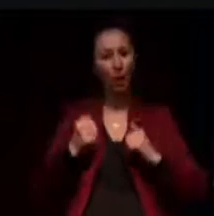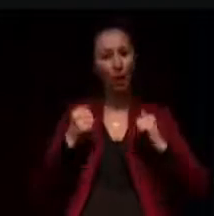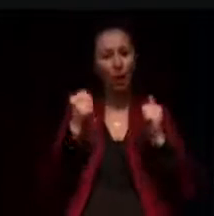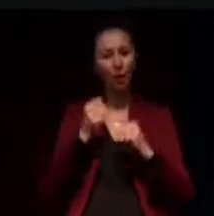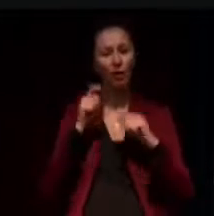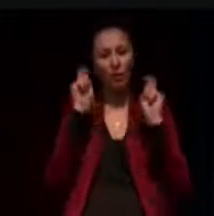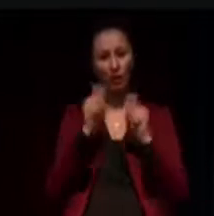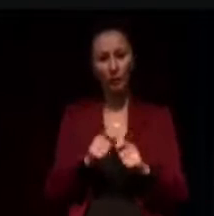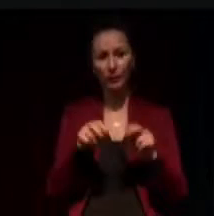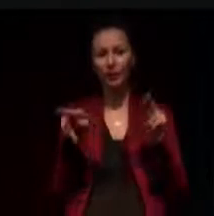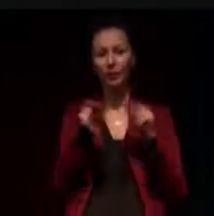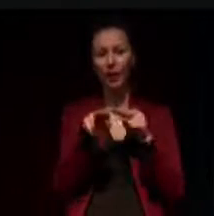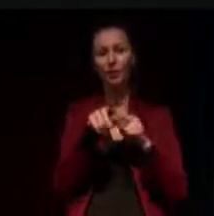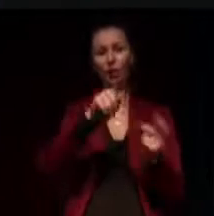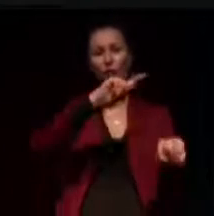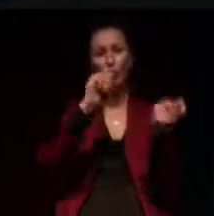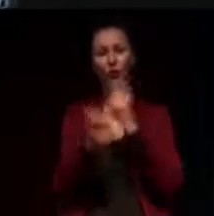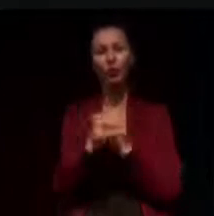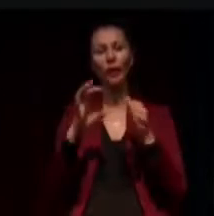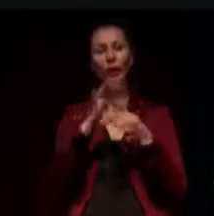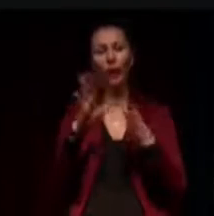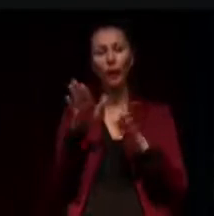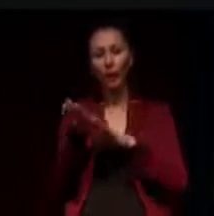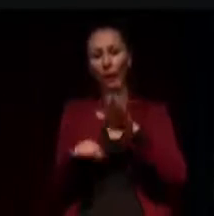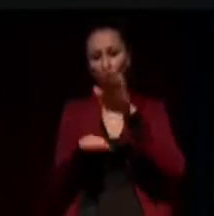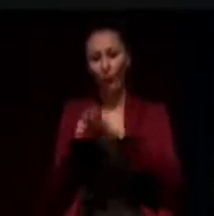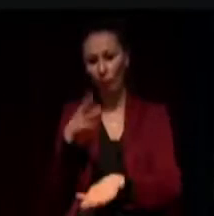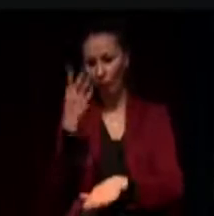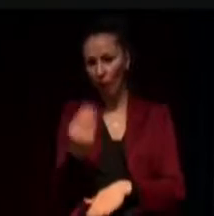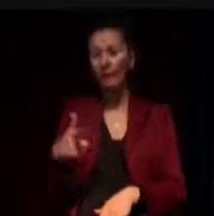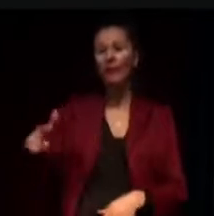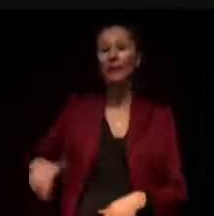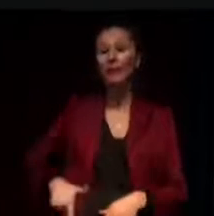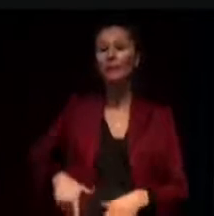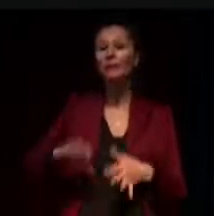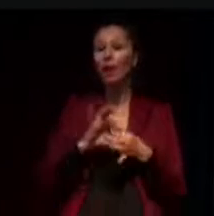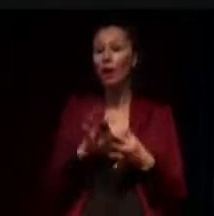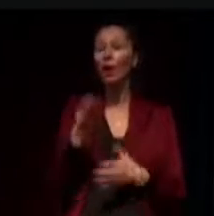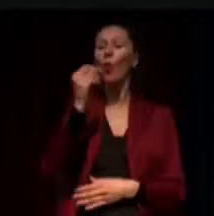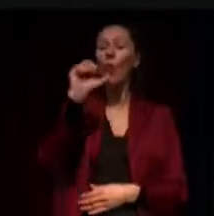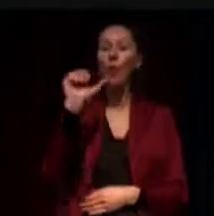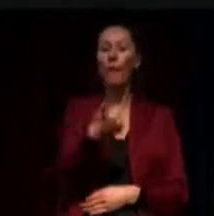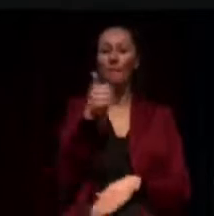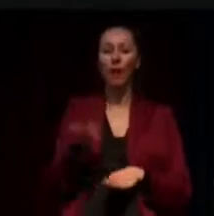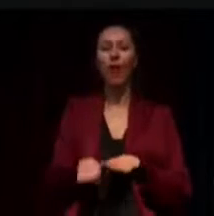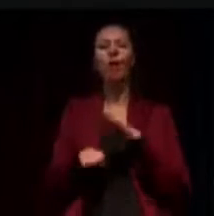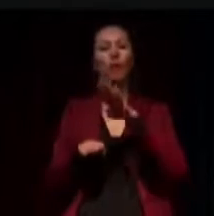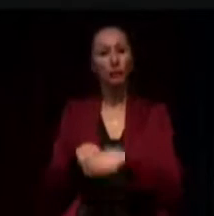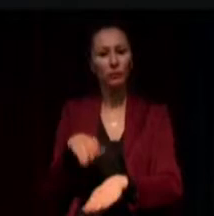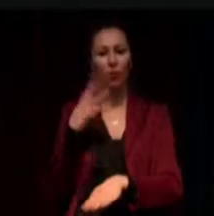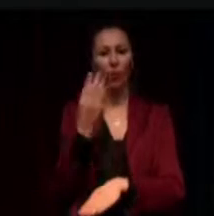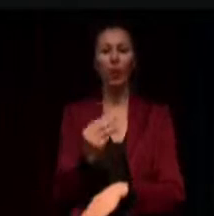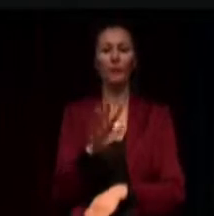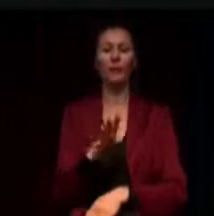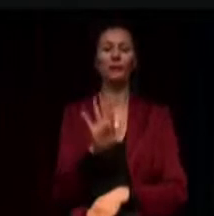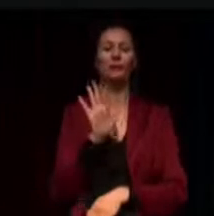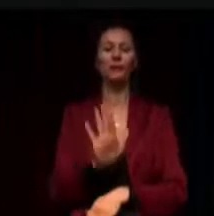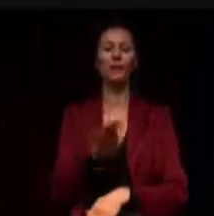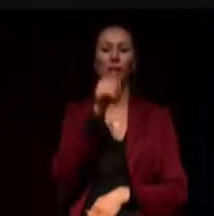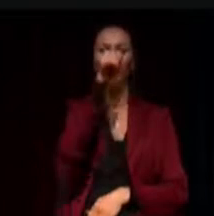yapılabilir, kentsel dönüşümle ilgili adımlar atılabilir, İzmir'le ilgili önemli adımlar atılabilir 600